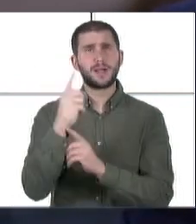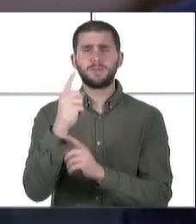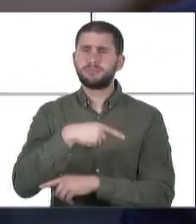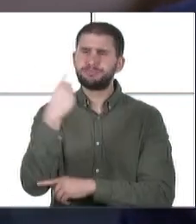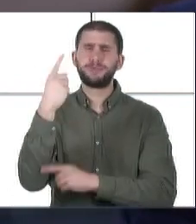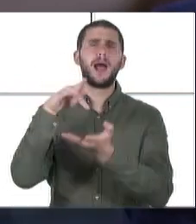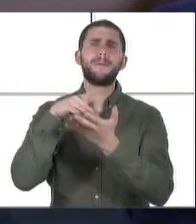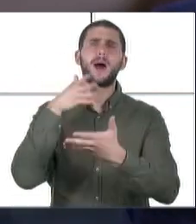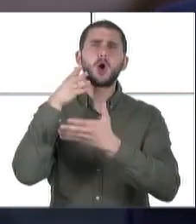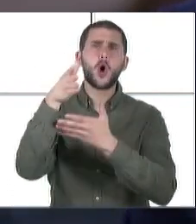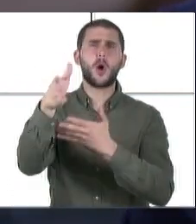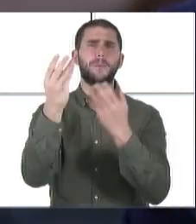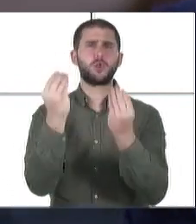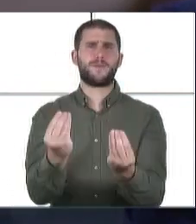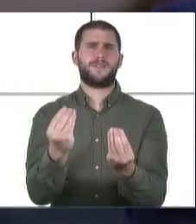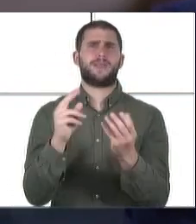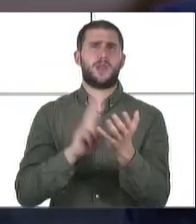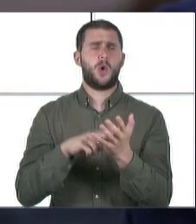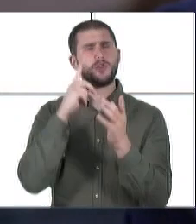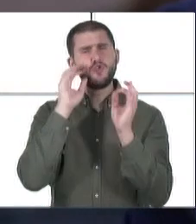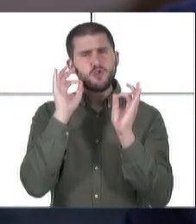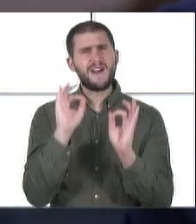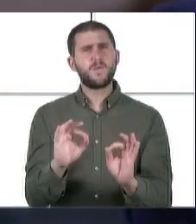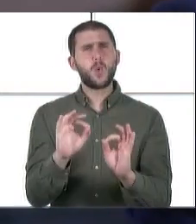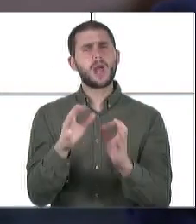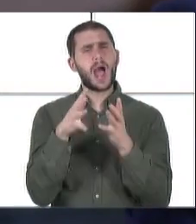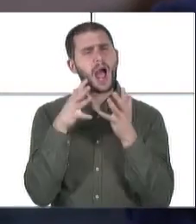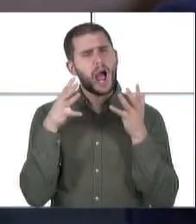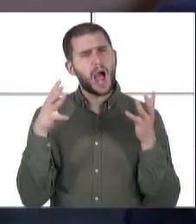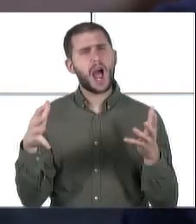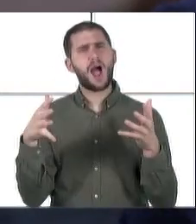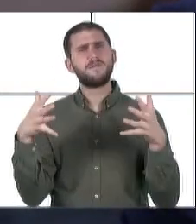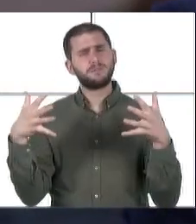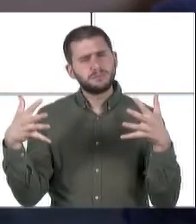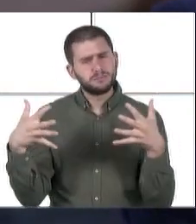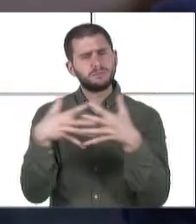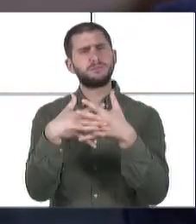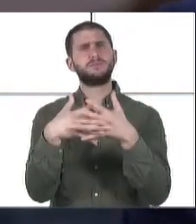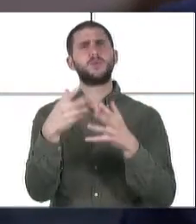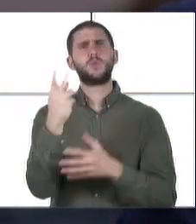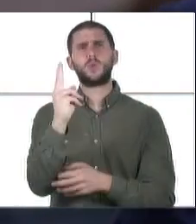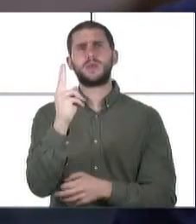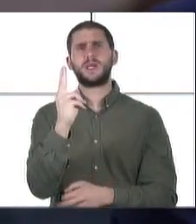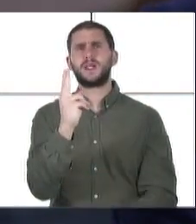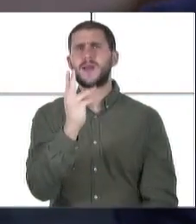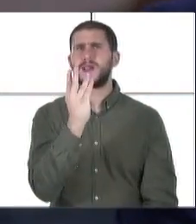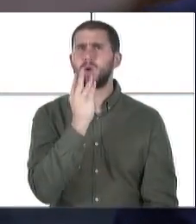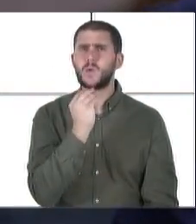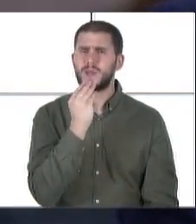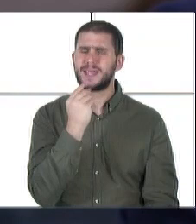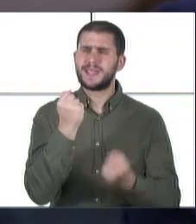לכיוון נכון, שפוי, רחב, מאוחד,